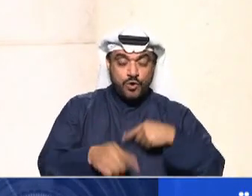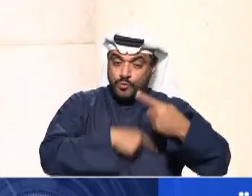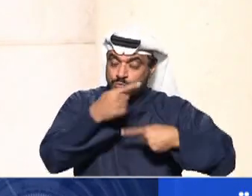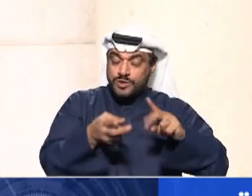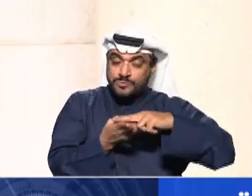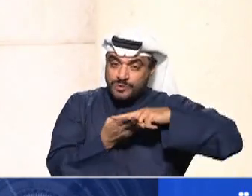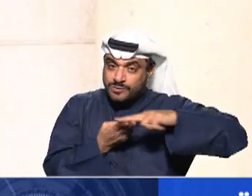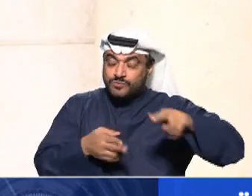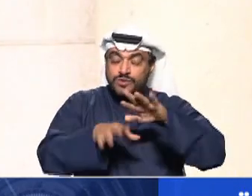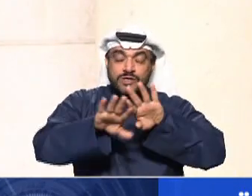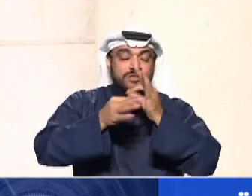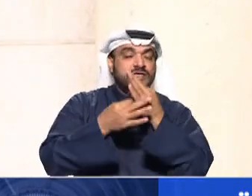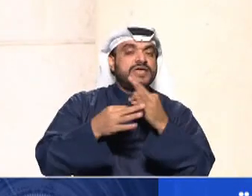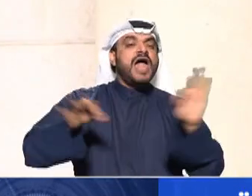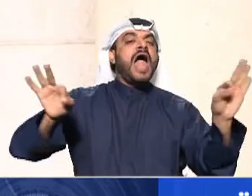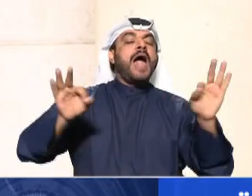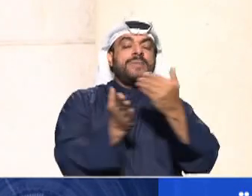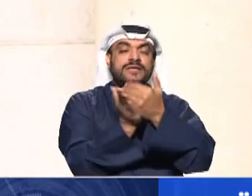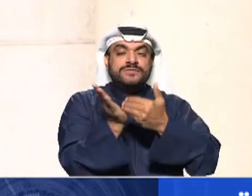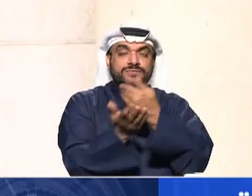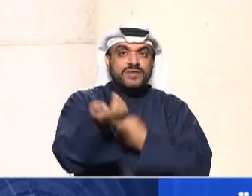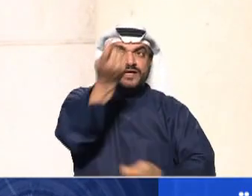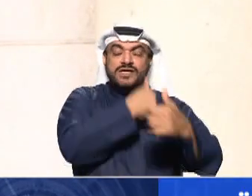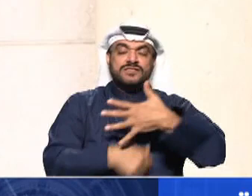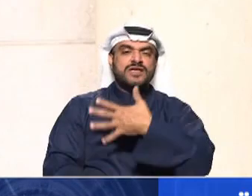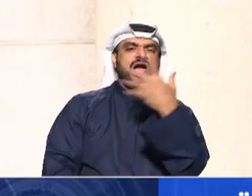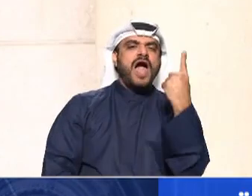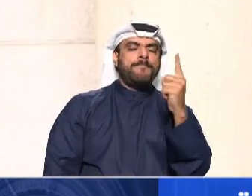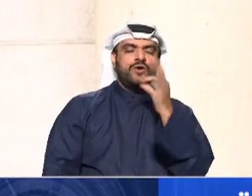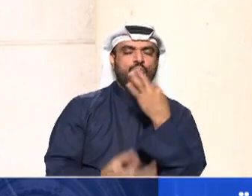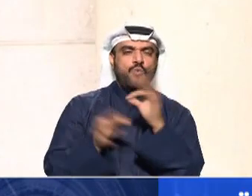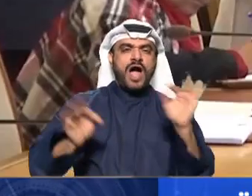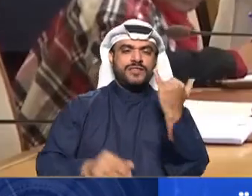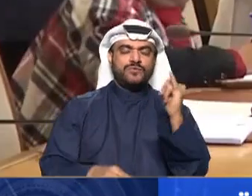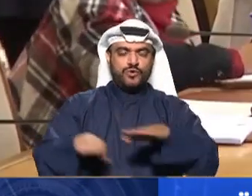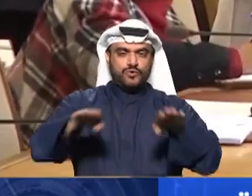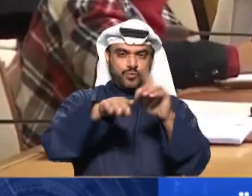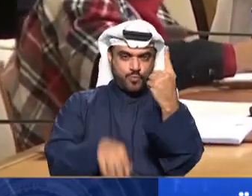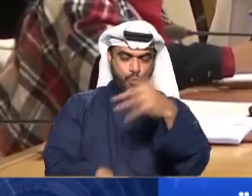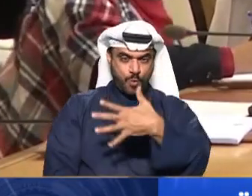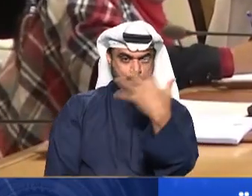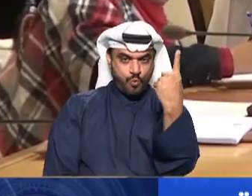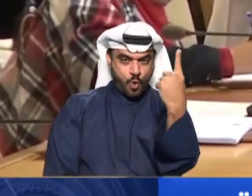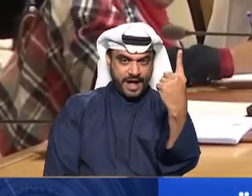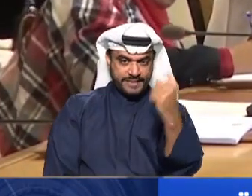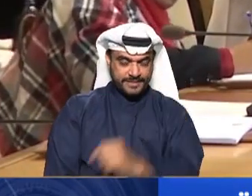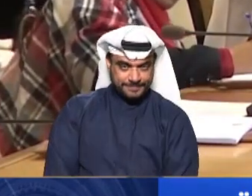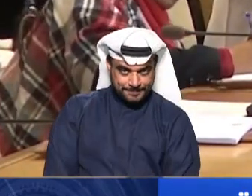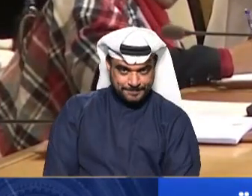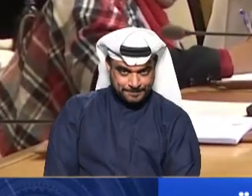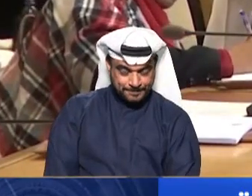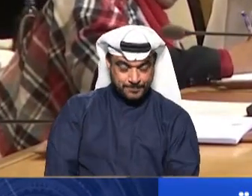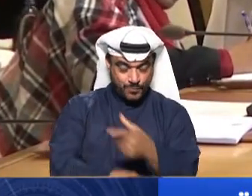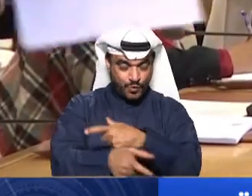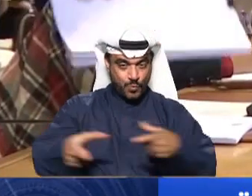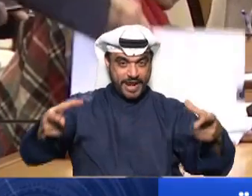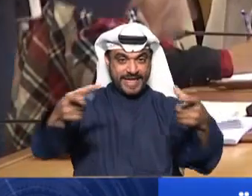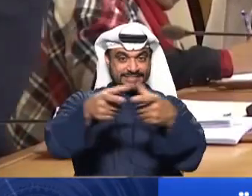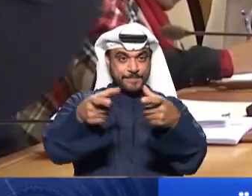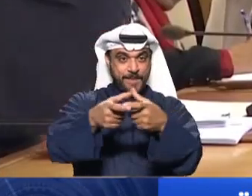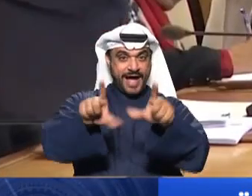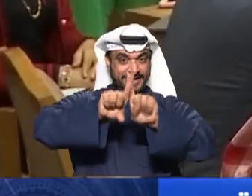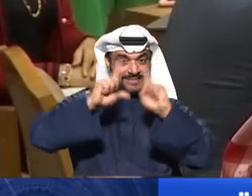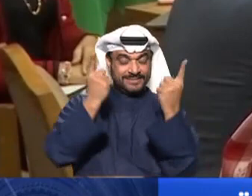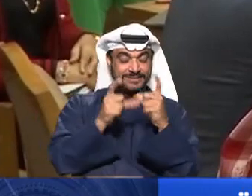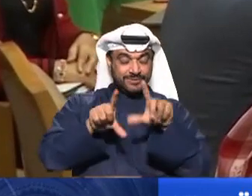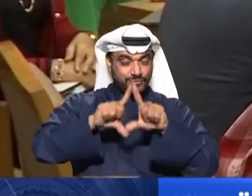للوصول إلى تكامل اقتصادي وسياسي واجتماعي عربي موحد. وقد عقدت اللجان النوعية الفرعية اجتماعاتها